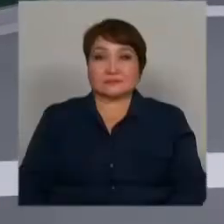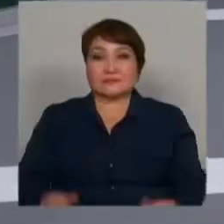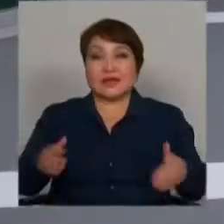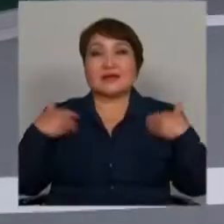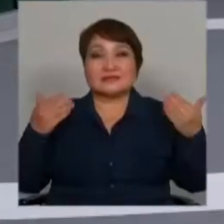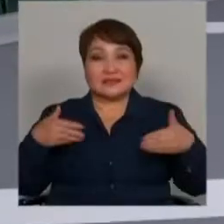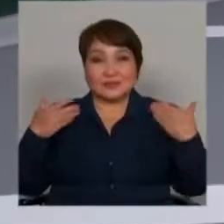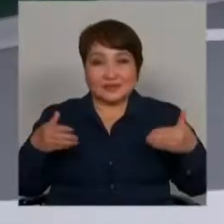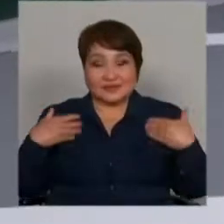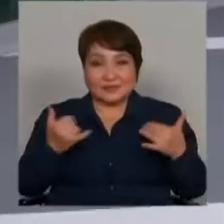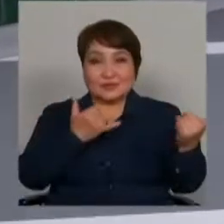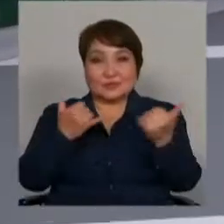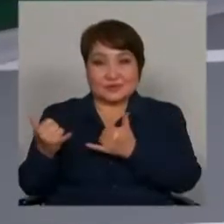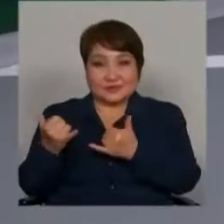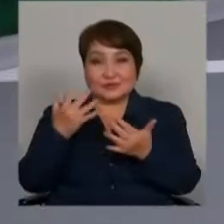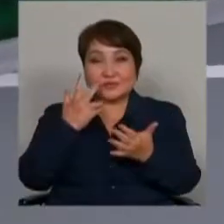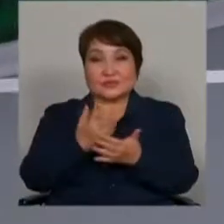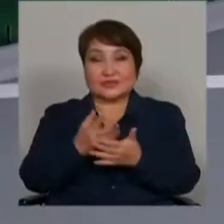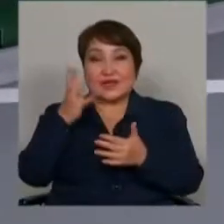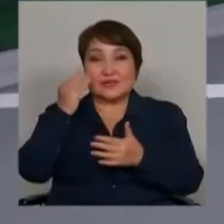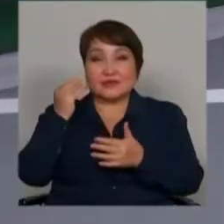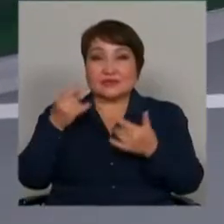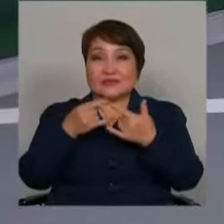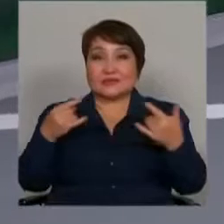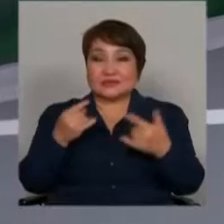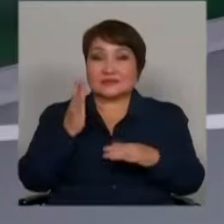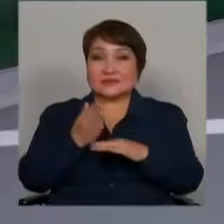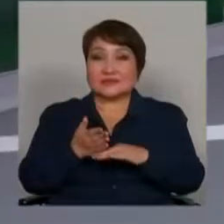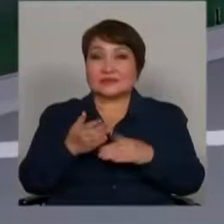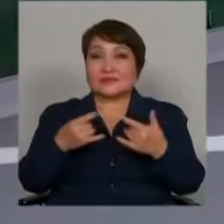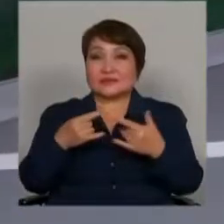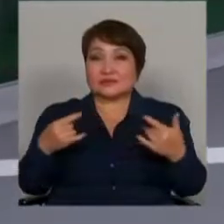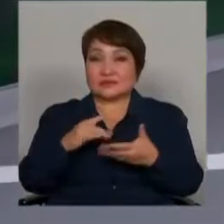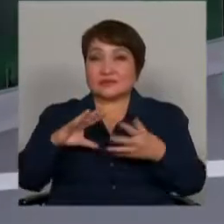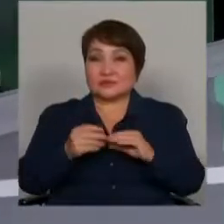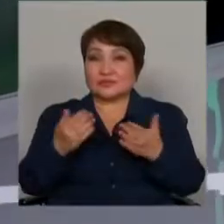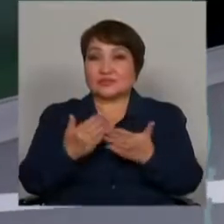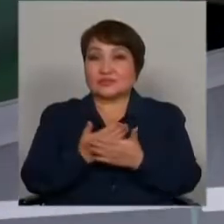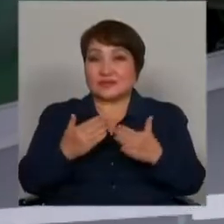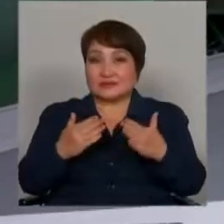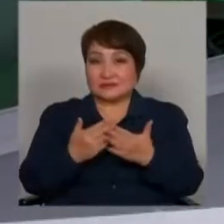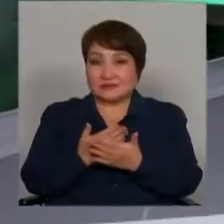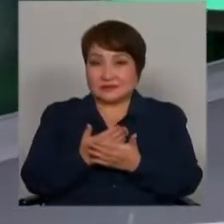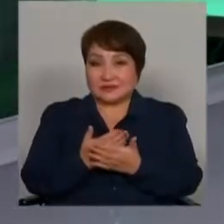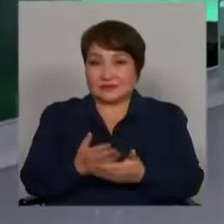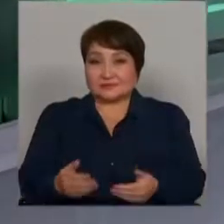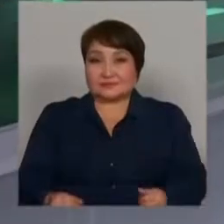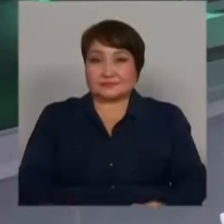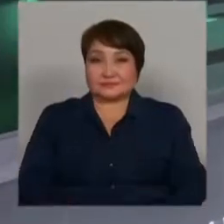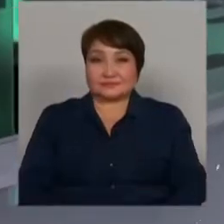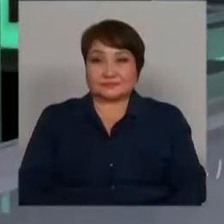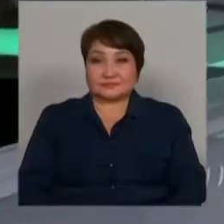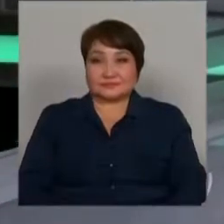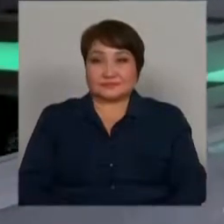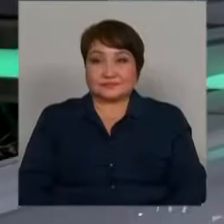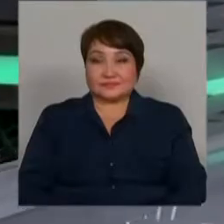Ассаламу алейкум, құрметті көрермен. Алматы арнасының тікелей эфирінде қорытынды жаңалықтар. Студияда мен Қайрат Советбекұлы және әріптесім Жанна